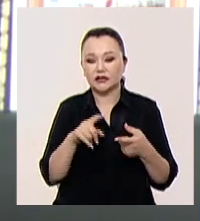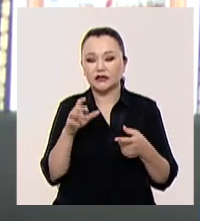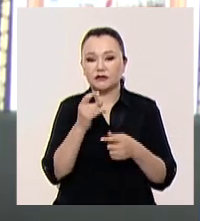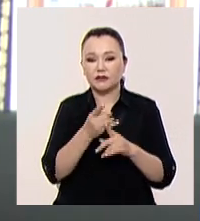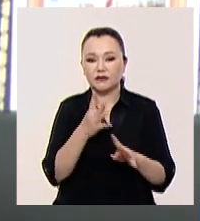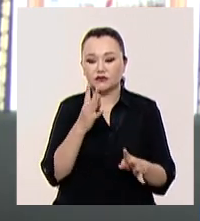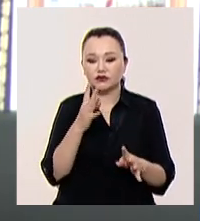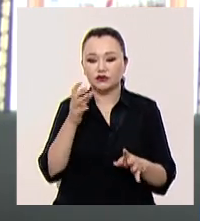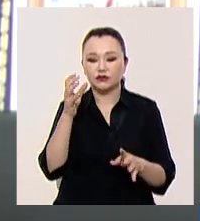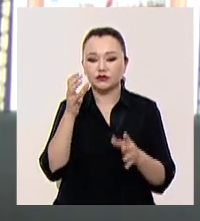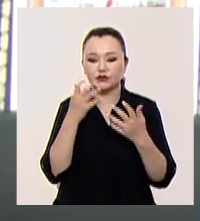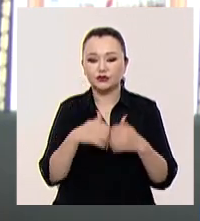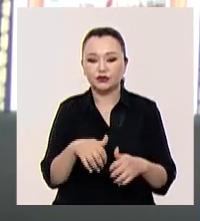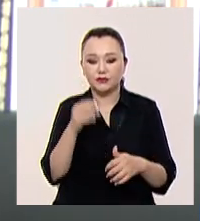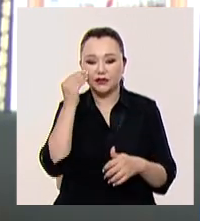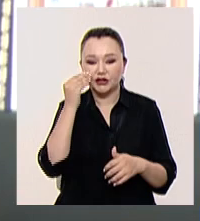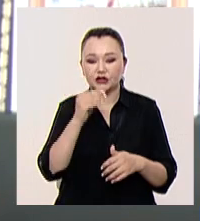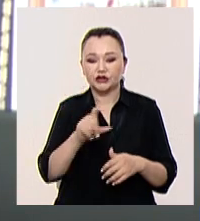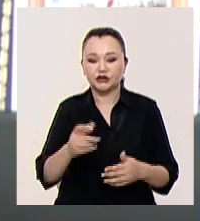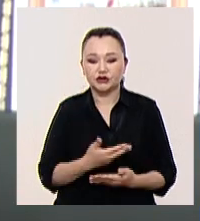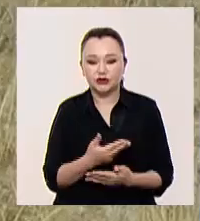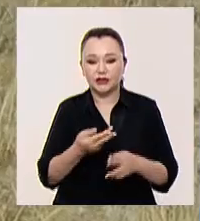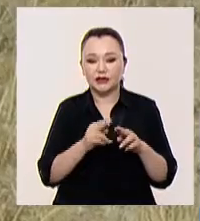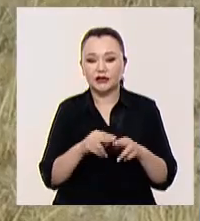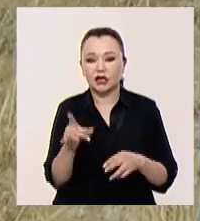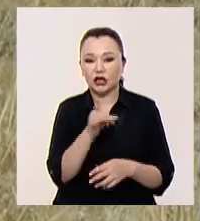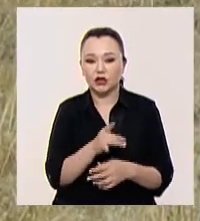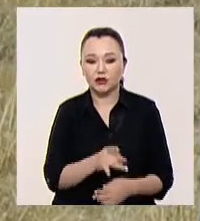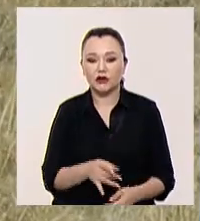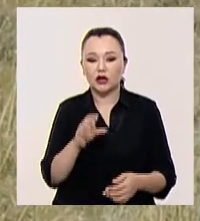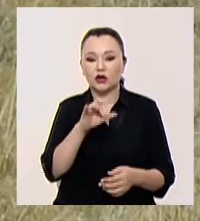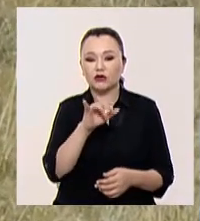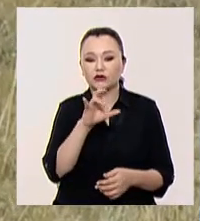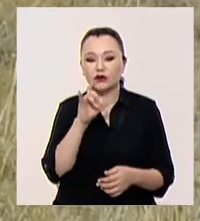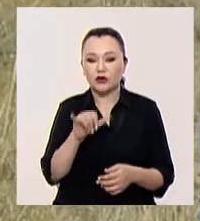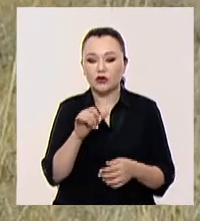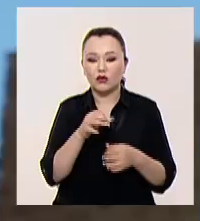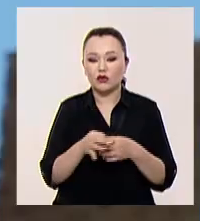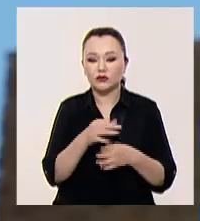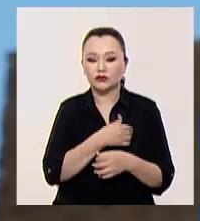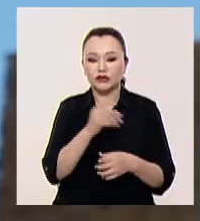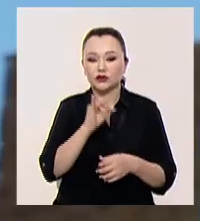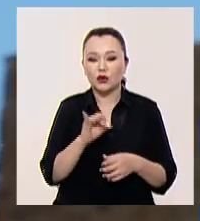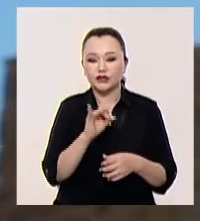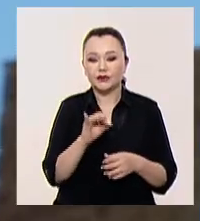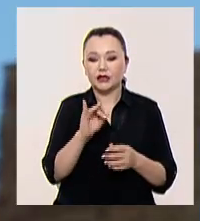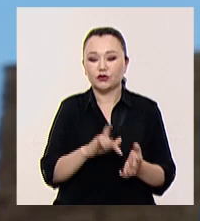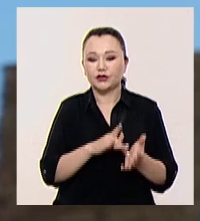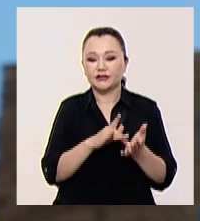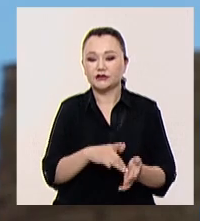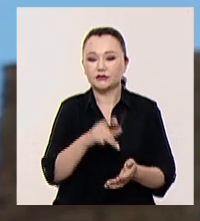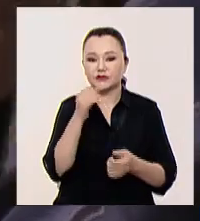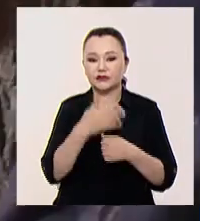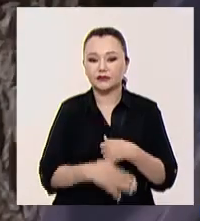первую очередь с учетом мнения жителей самих регионов. Улытаускую область хотят сделать историческим и туристическим